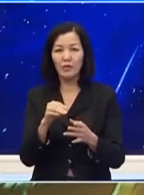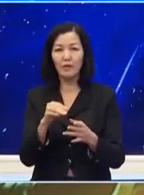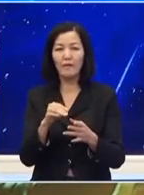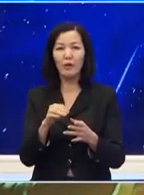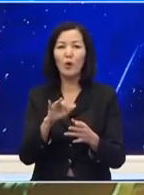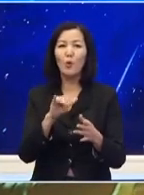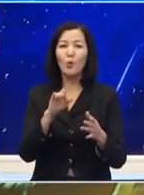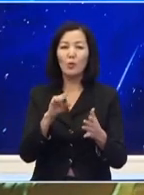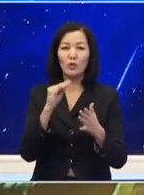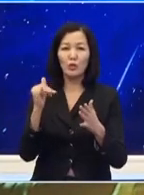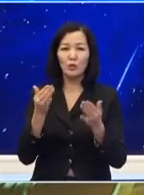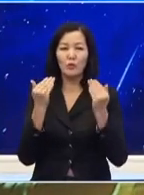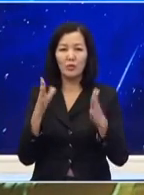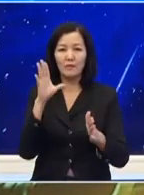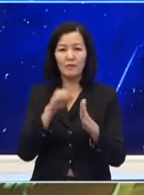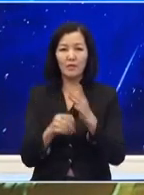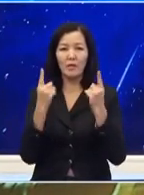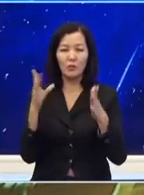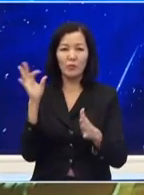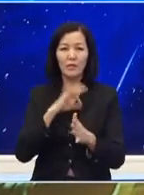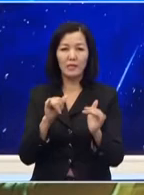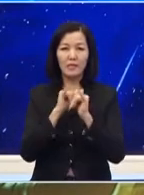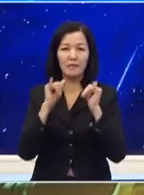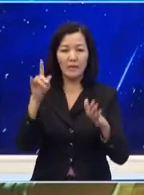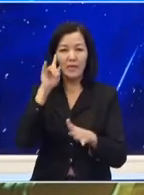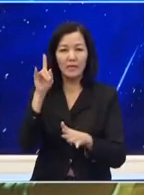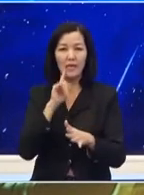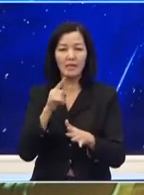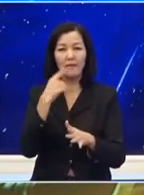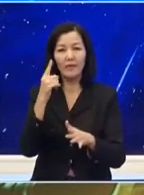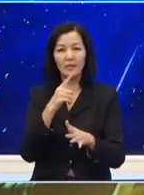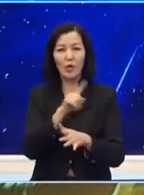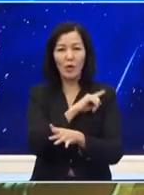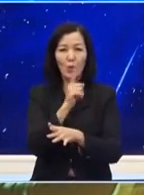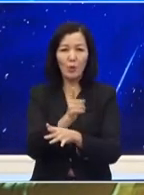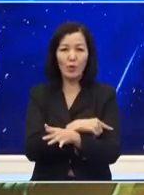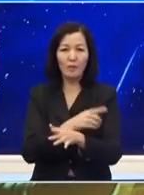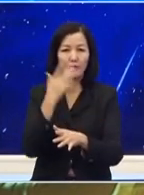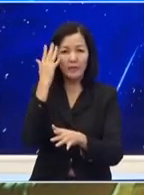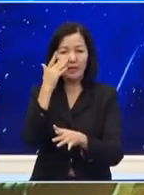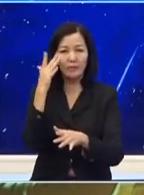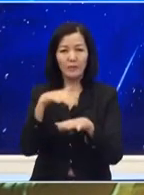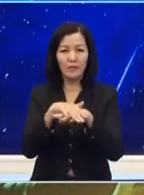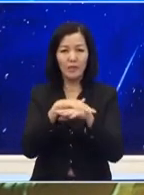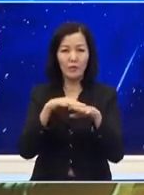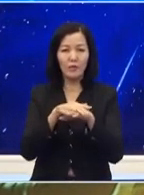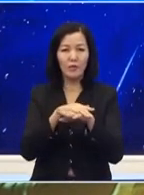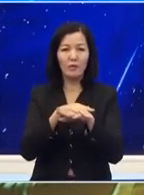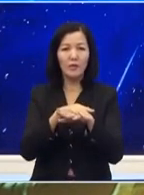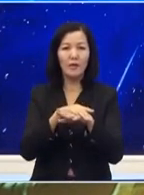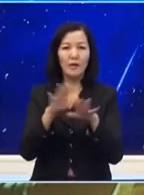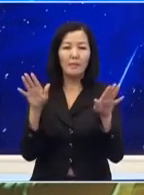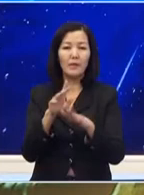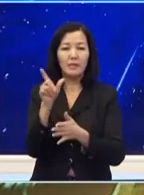Именитая уроженка ЖТСУ внесла особый вклад в развитие казахского языка и укрепила значимость народной песенной